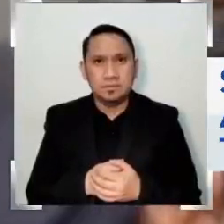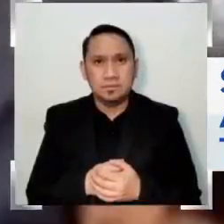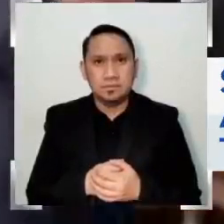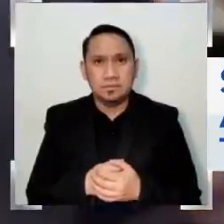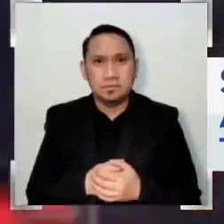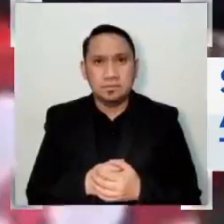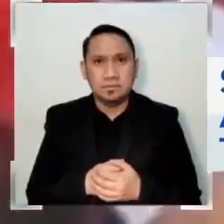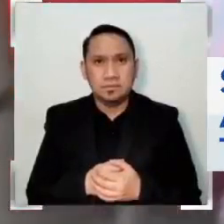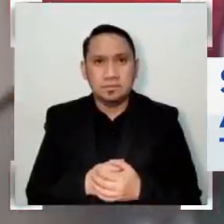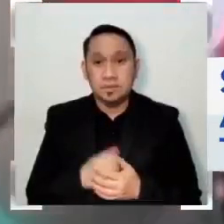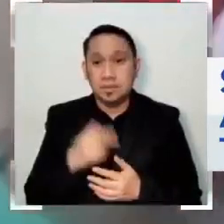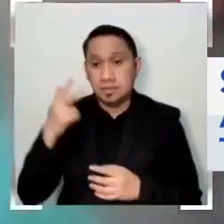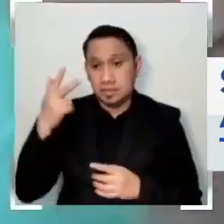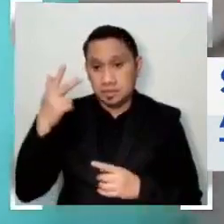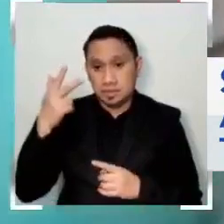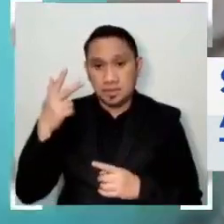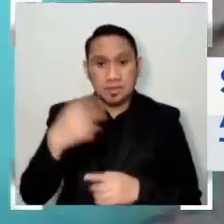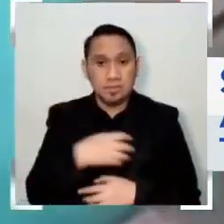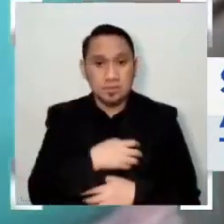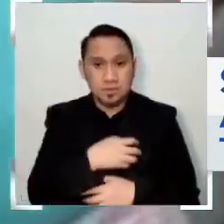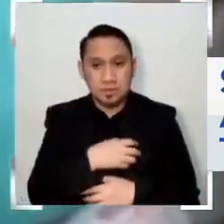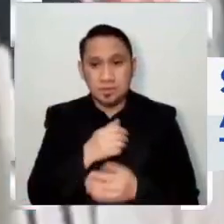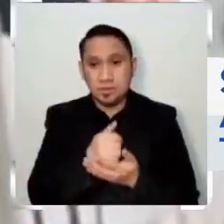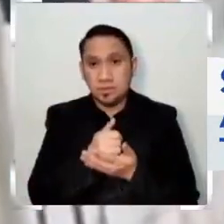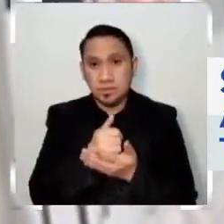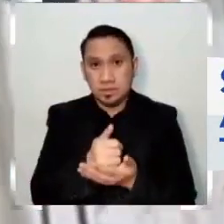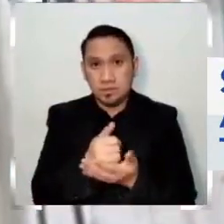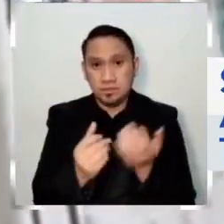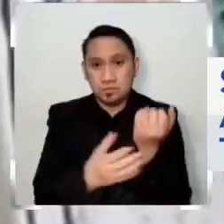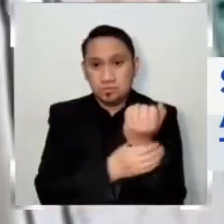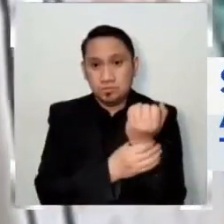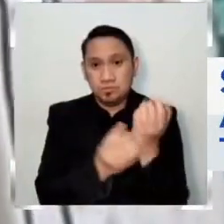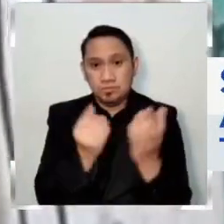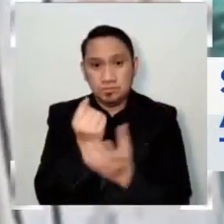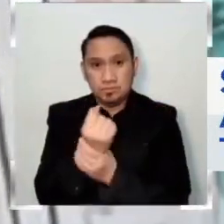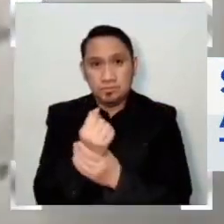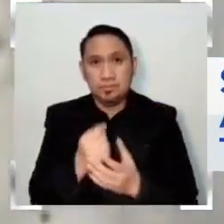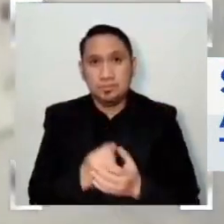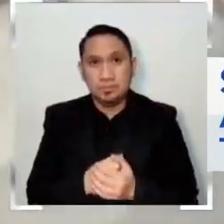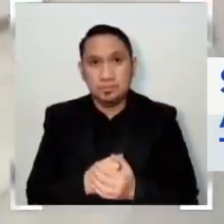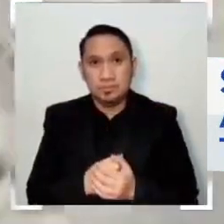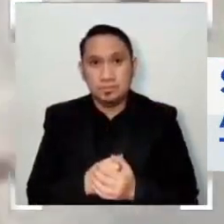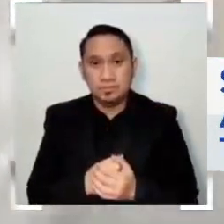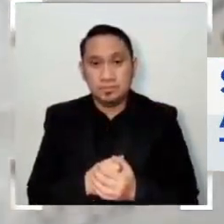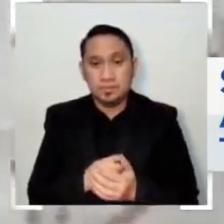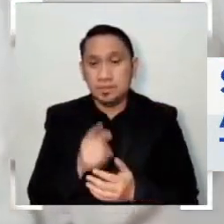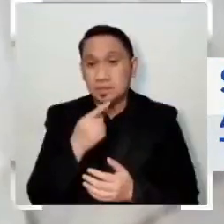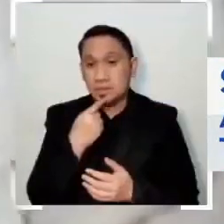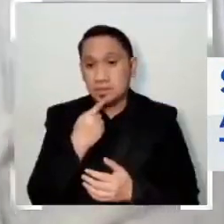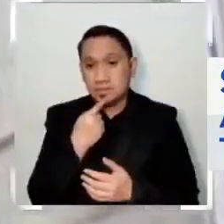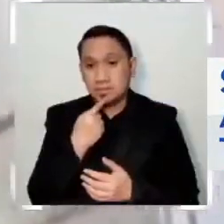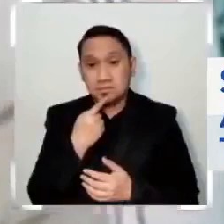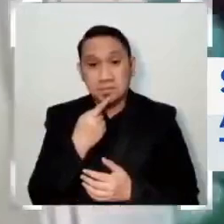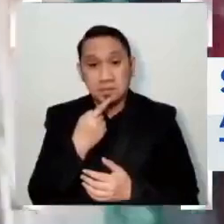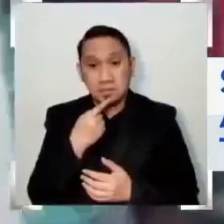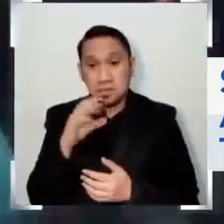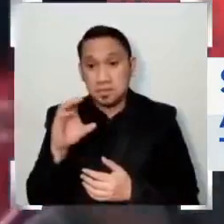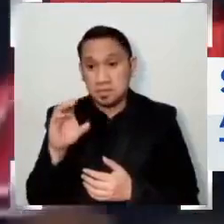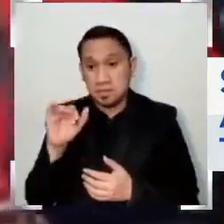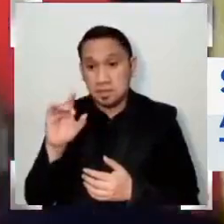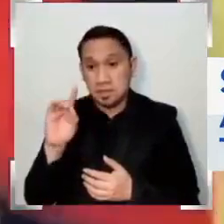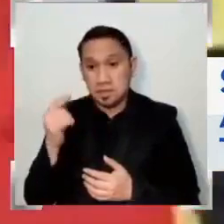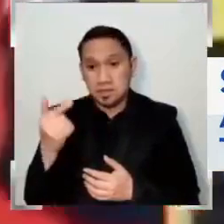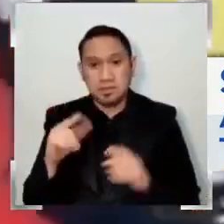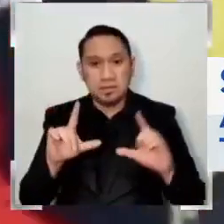Tatlong pulis ang nagtulong-tulong para mapusasan siya. Huwag kang matakot, ako kasama mo. Ayon sa CIDG, wanted sa kasong